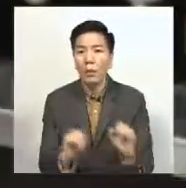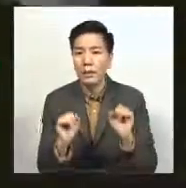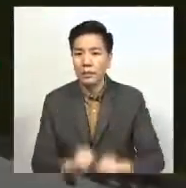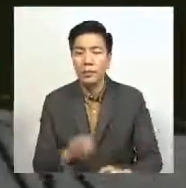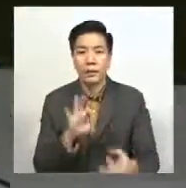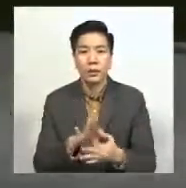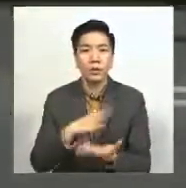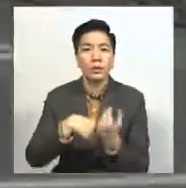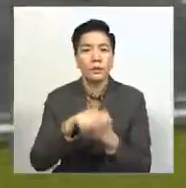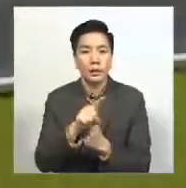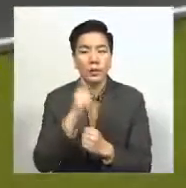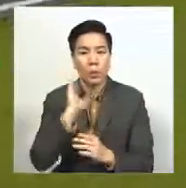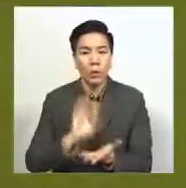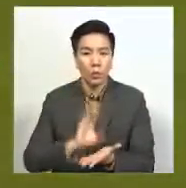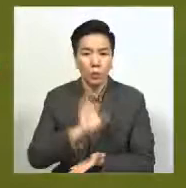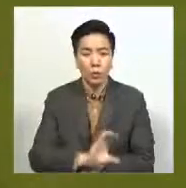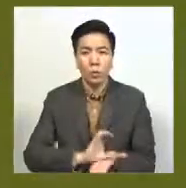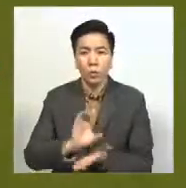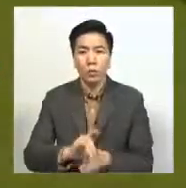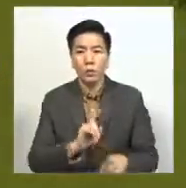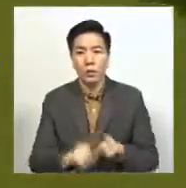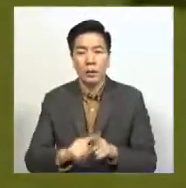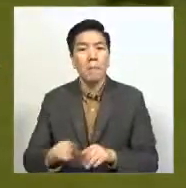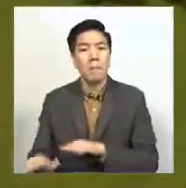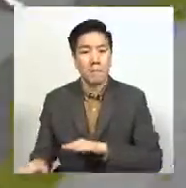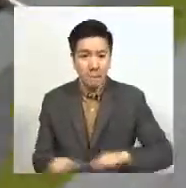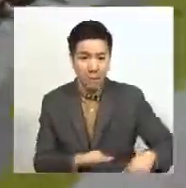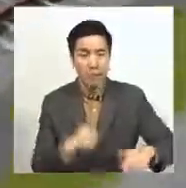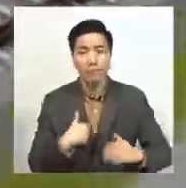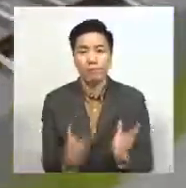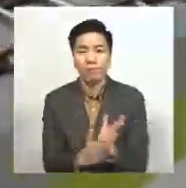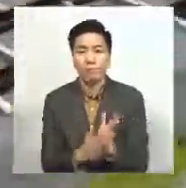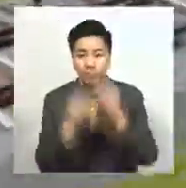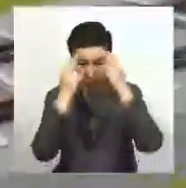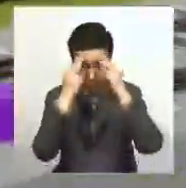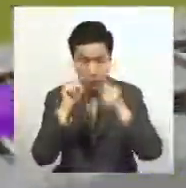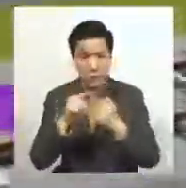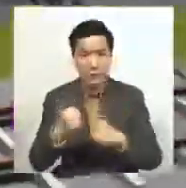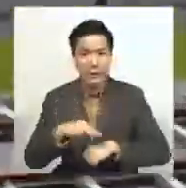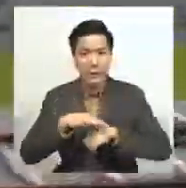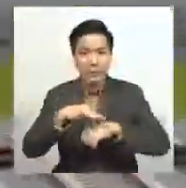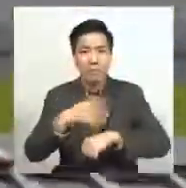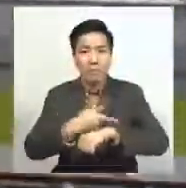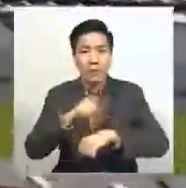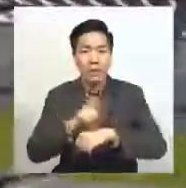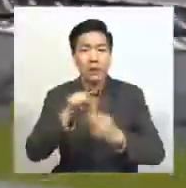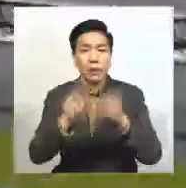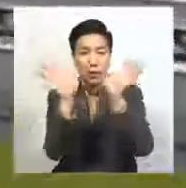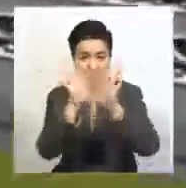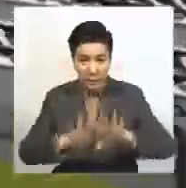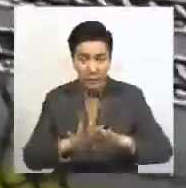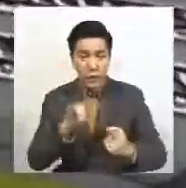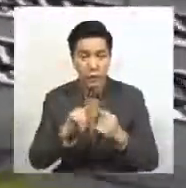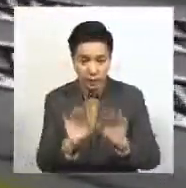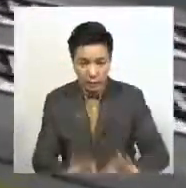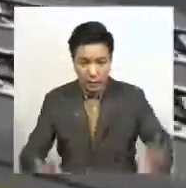พด้านเศรษฐกิจดึงดูดนักลงทุนต่างประเทศพร้อมชื่นชมนายกรัฐมนตรีในการดำรงตำแหน่งประธานอาเซียนที่ให้ความส